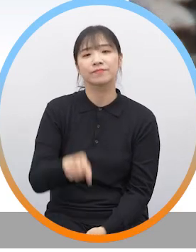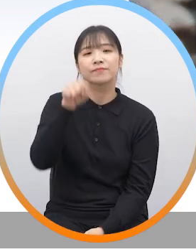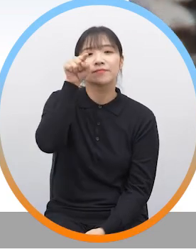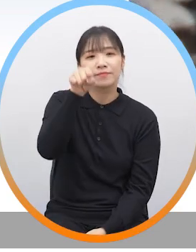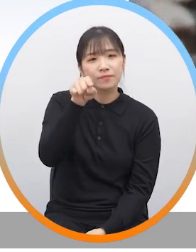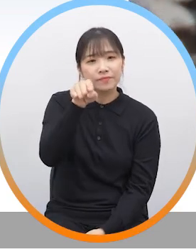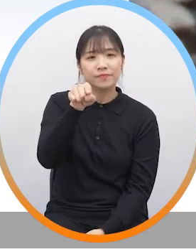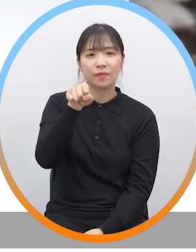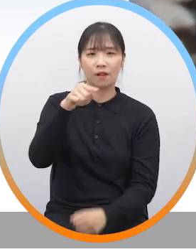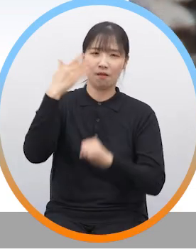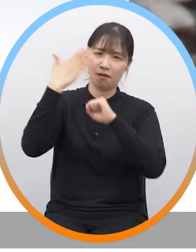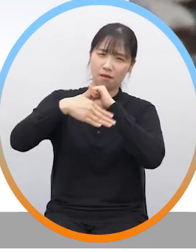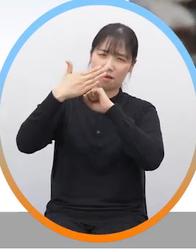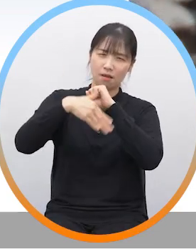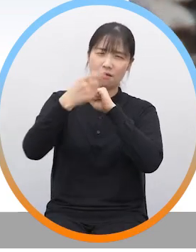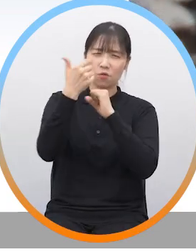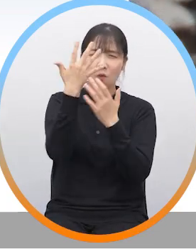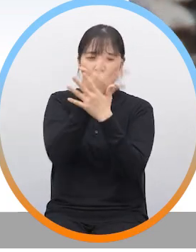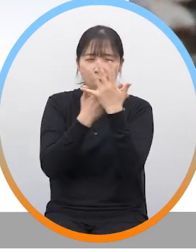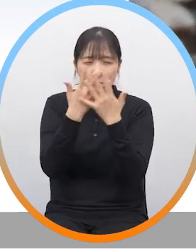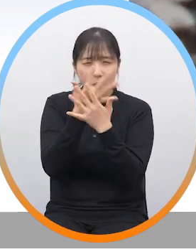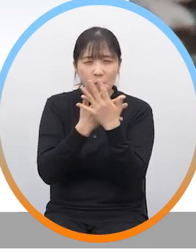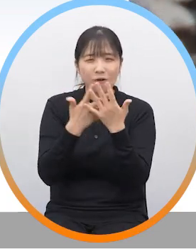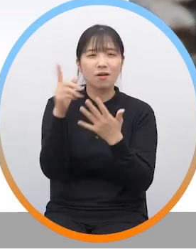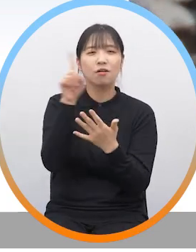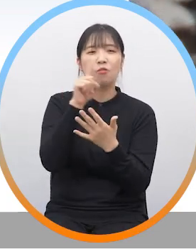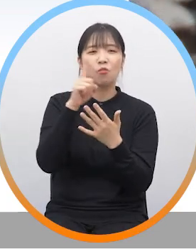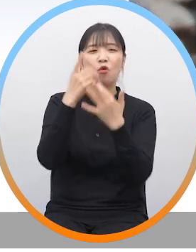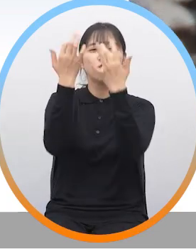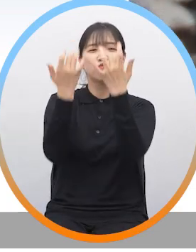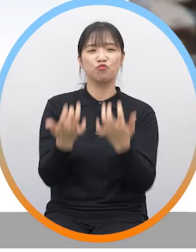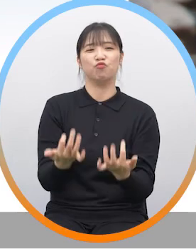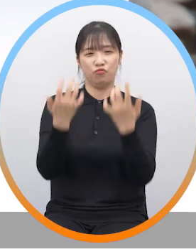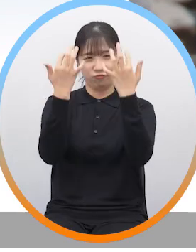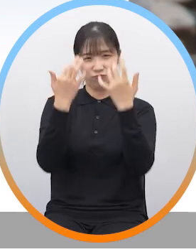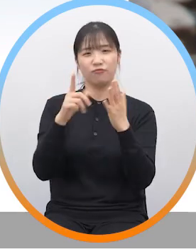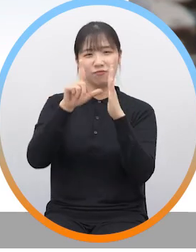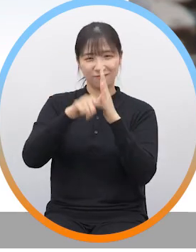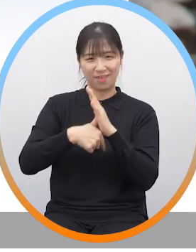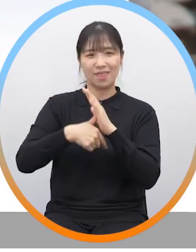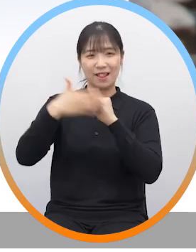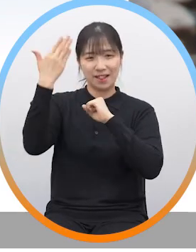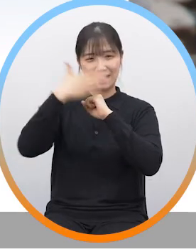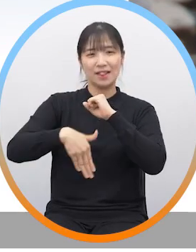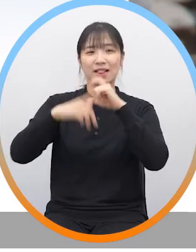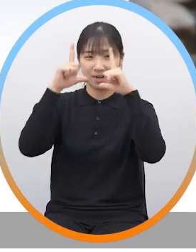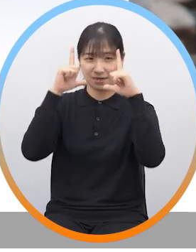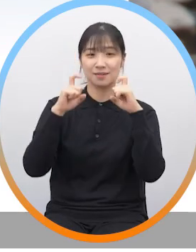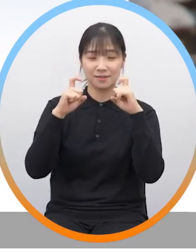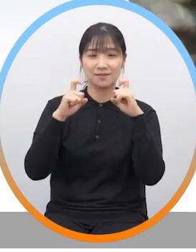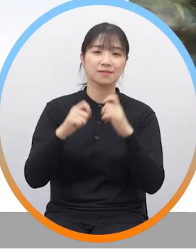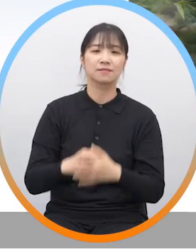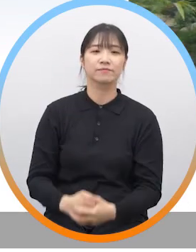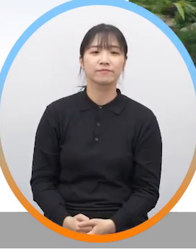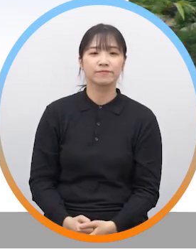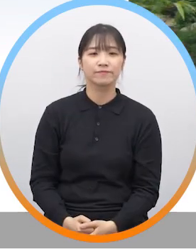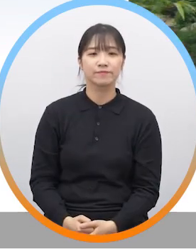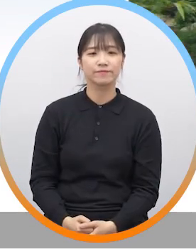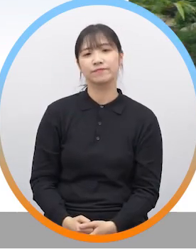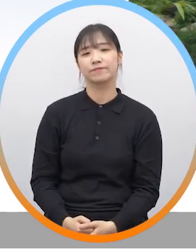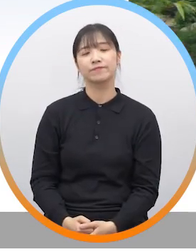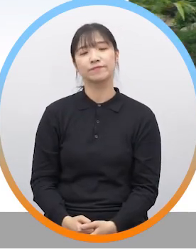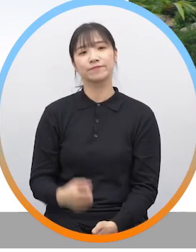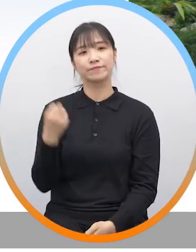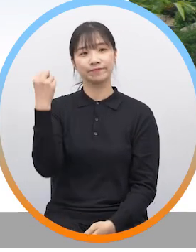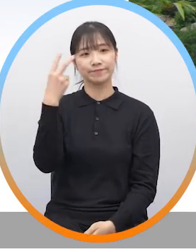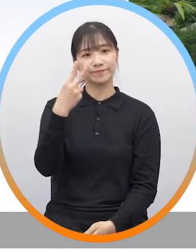이제 좀 사진이 흐립니다만은 눈 올 때 찍었던 사진이고요. 자,